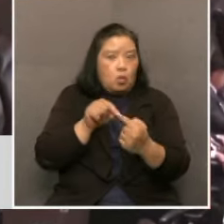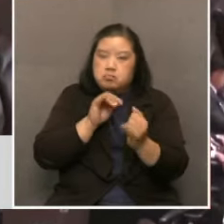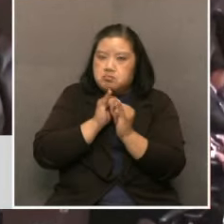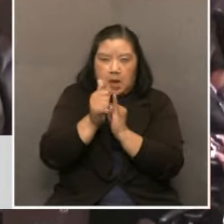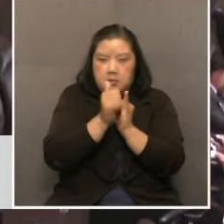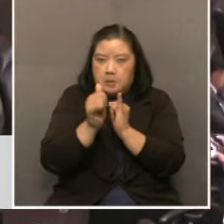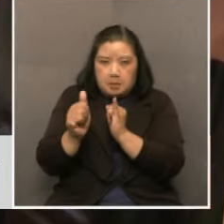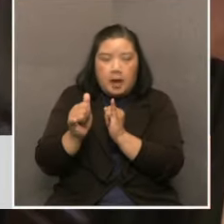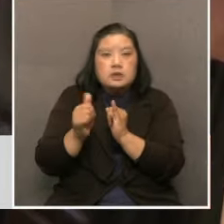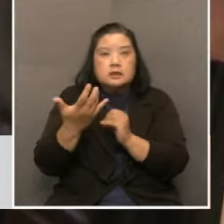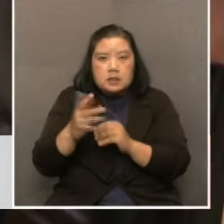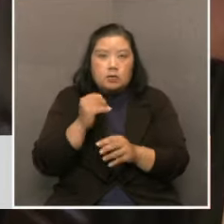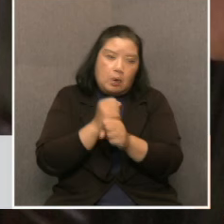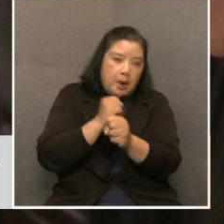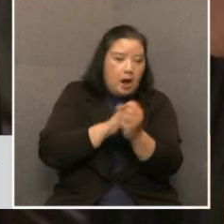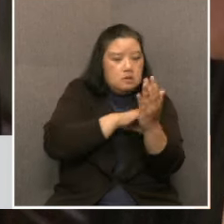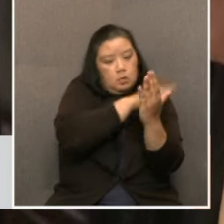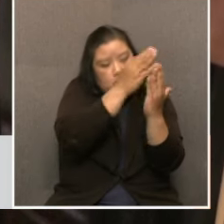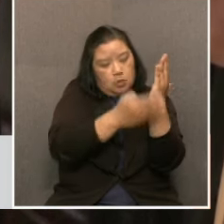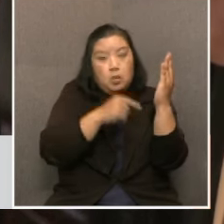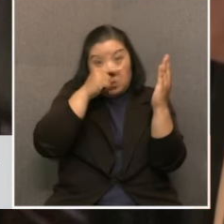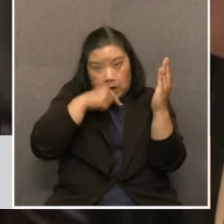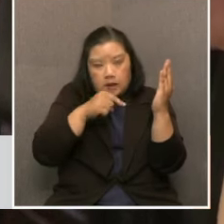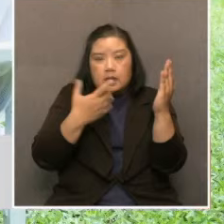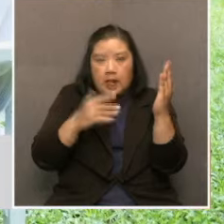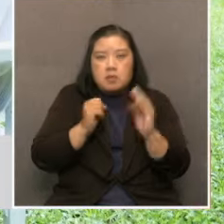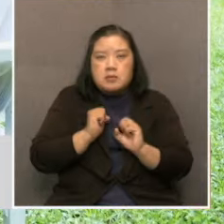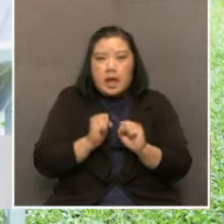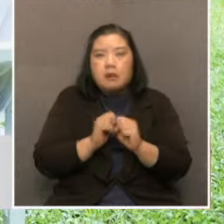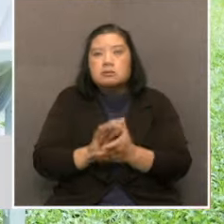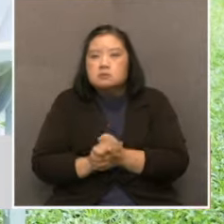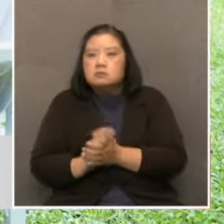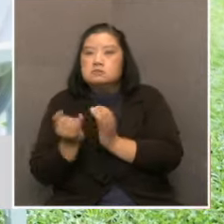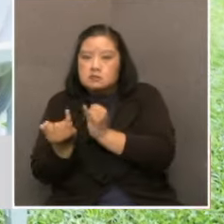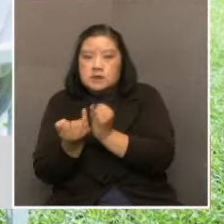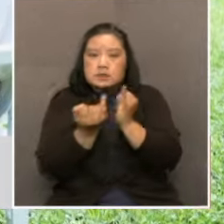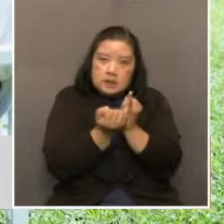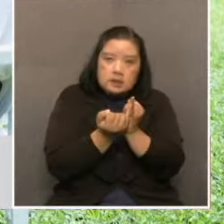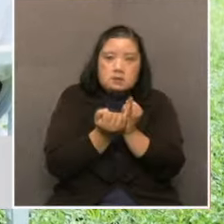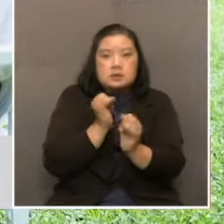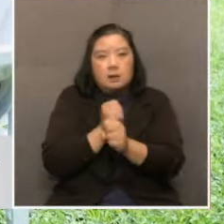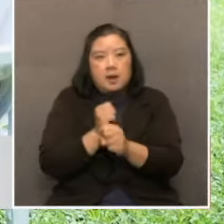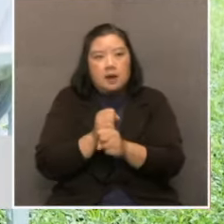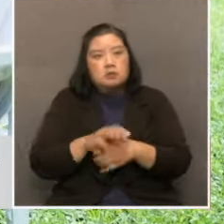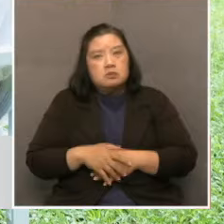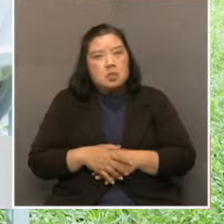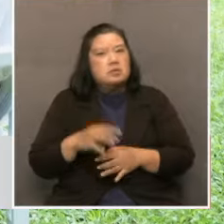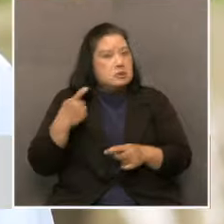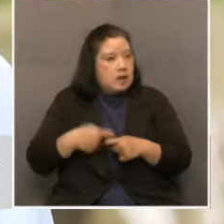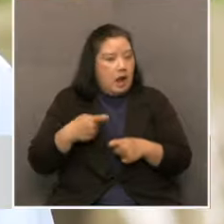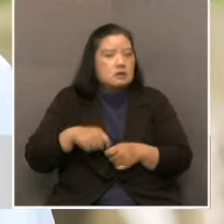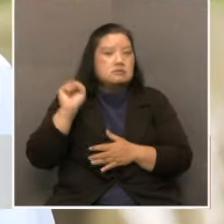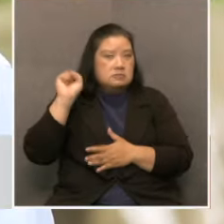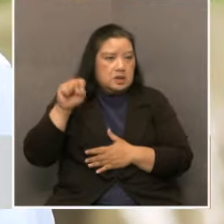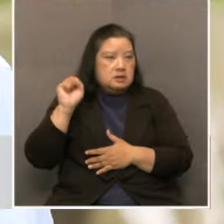ที่รอบด้าน รอบด้าน แล้วก็หาสมดุลใหม่ให้เจอ ครับ นะครับ ก็ไม่ง่ายนะ โอ้ยากมากยากมากเป็นข้อยกเว้นน